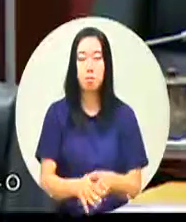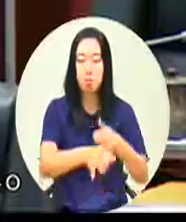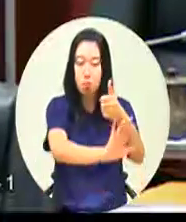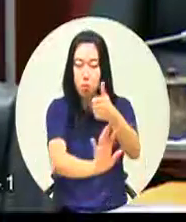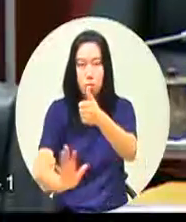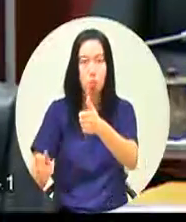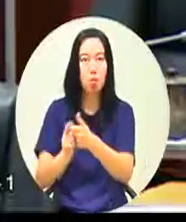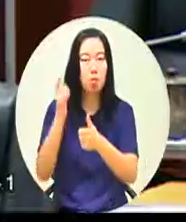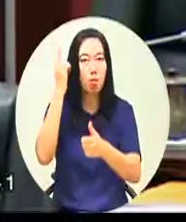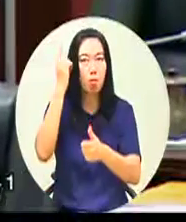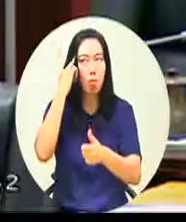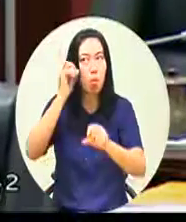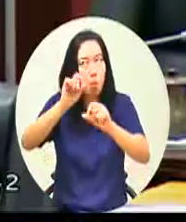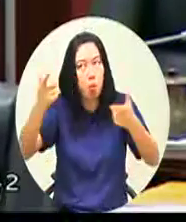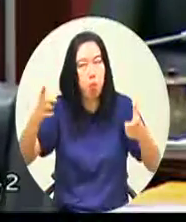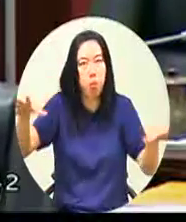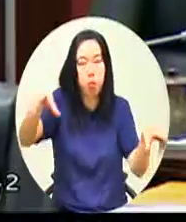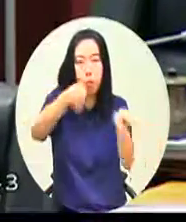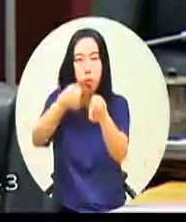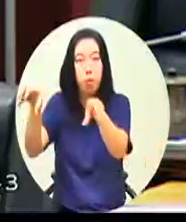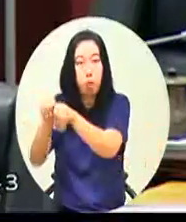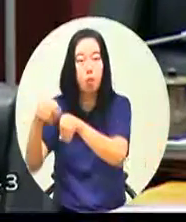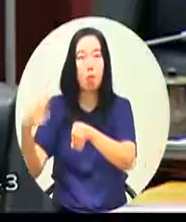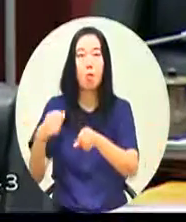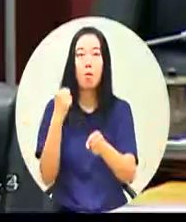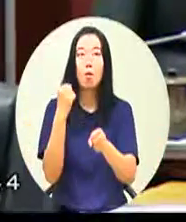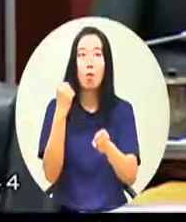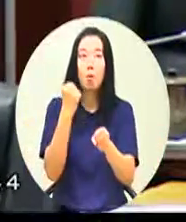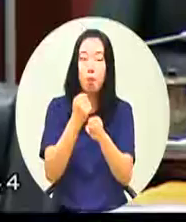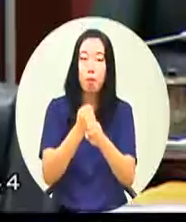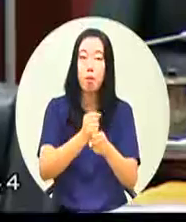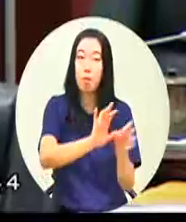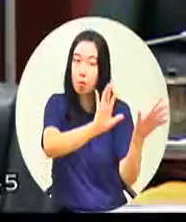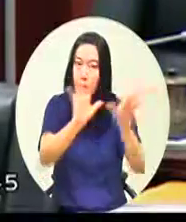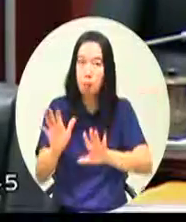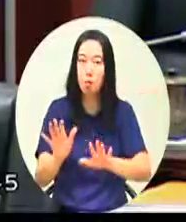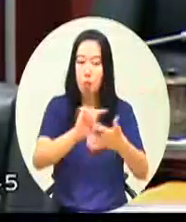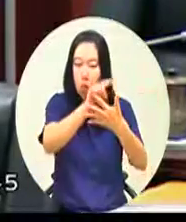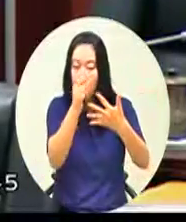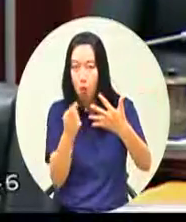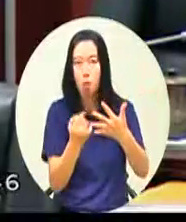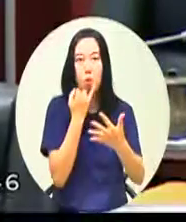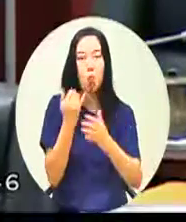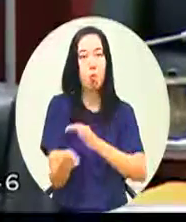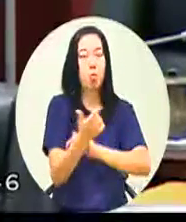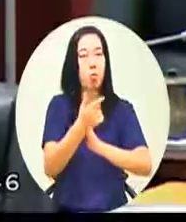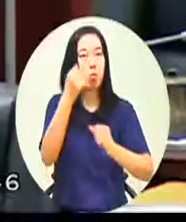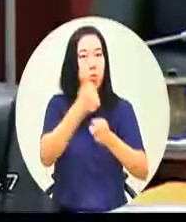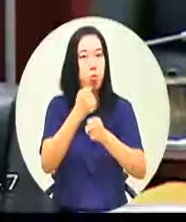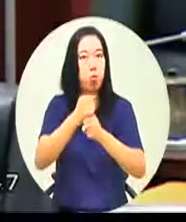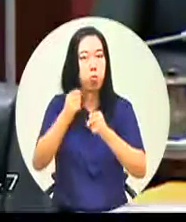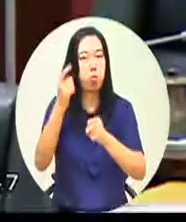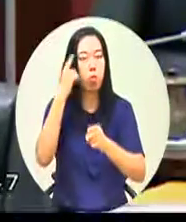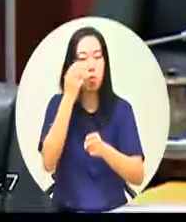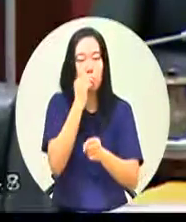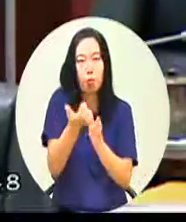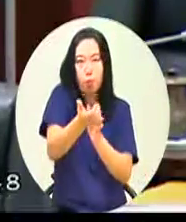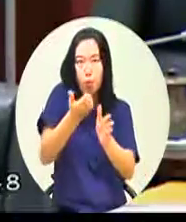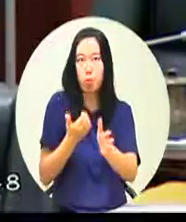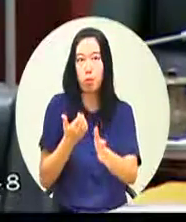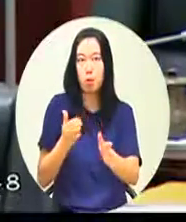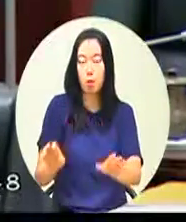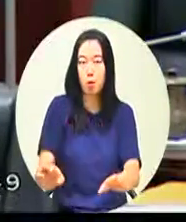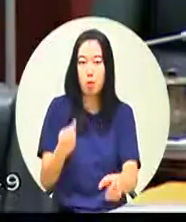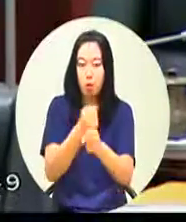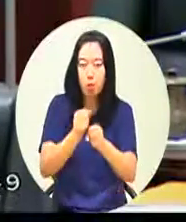意见，然后看怎么样来把它进度哦，把它来赶快把它来提前哈，来把它施